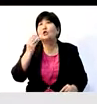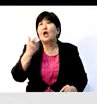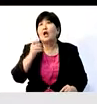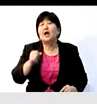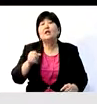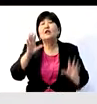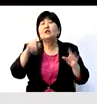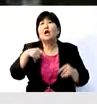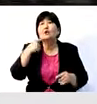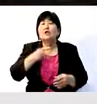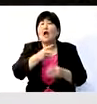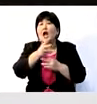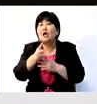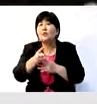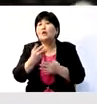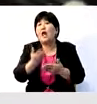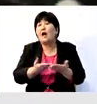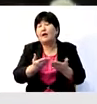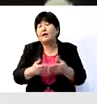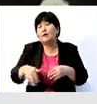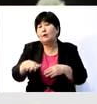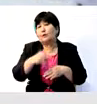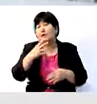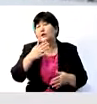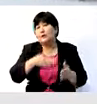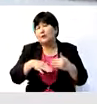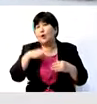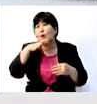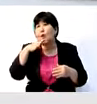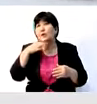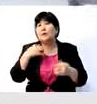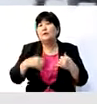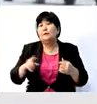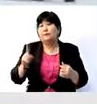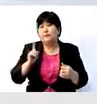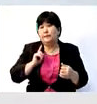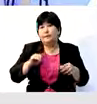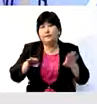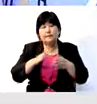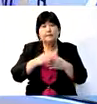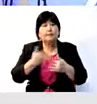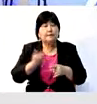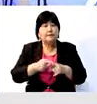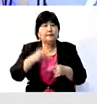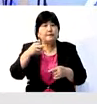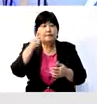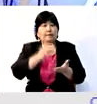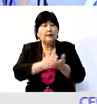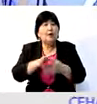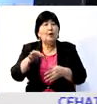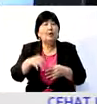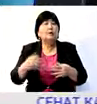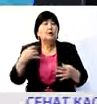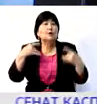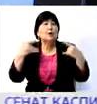сөйлейді, репортер, ақиқат алаңы хабарларда көрермен көңілінен шығып, көпшіліктің асыға күтетін деңгейге жетті. 30 жылға жуық тарихы бар облыстық